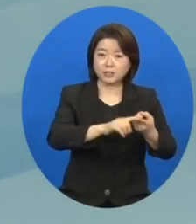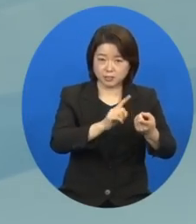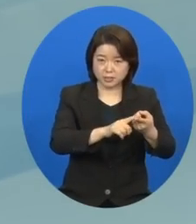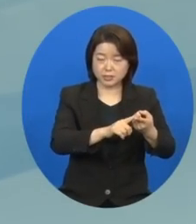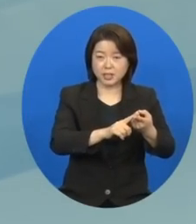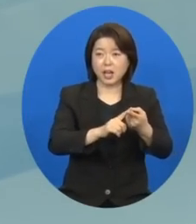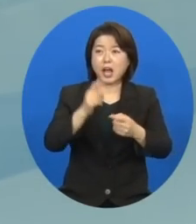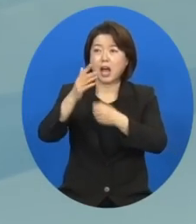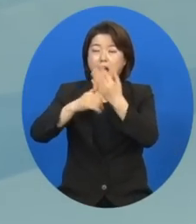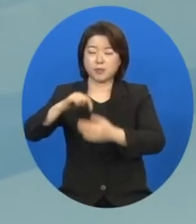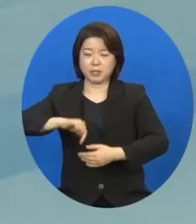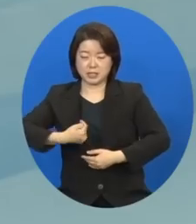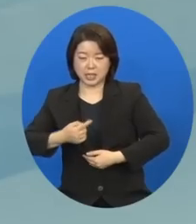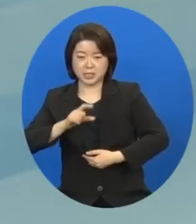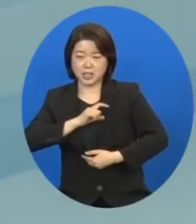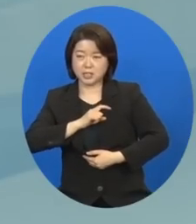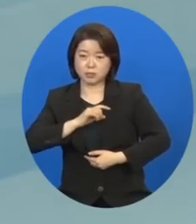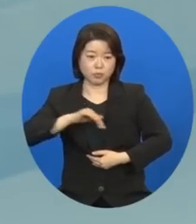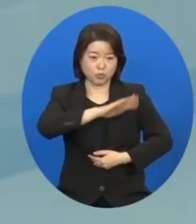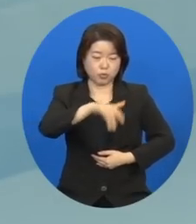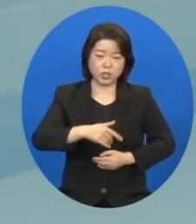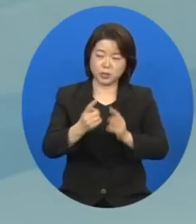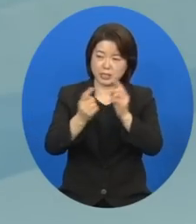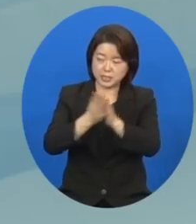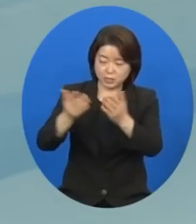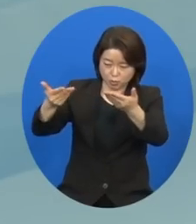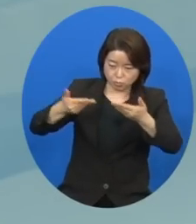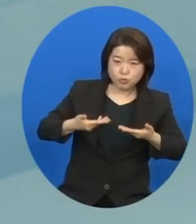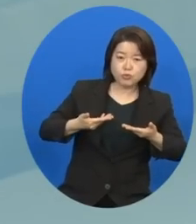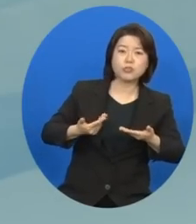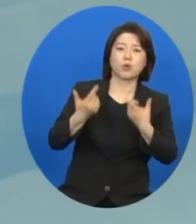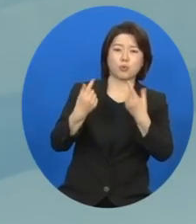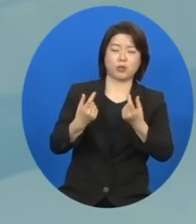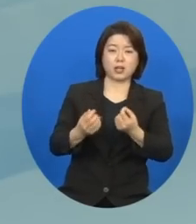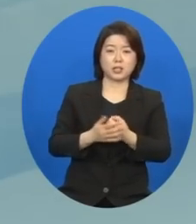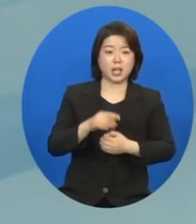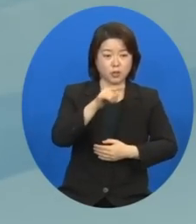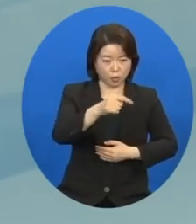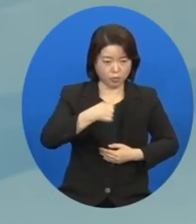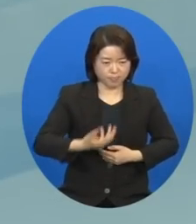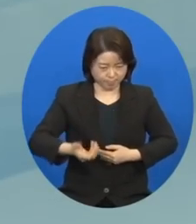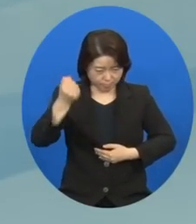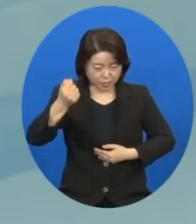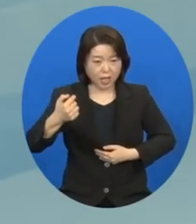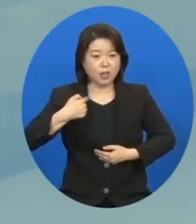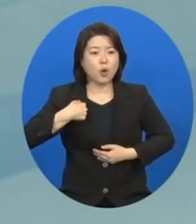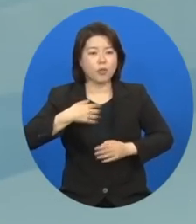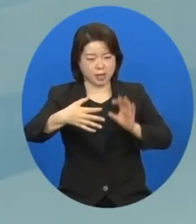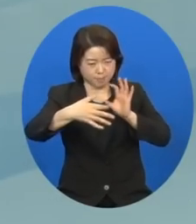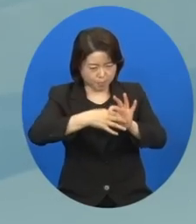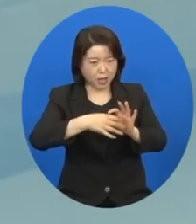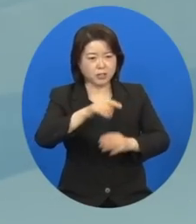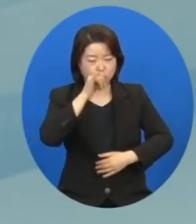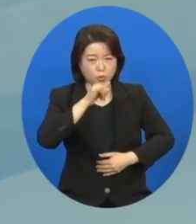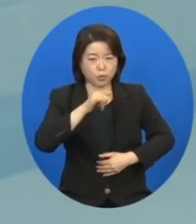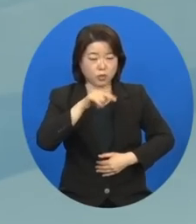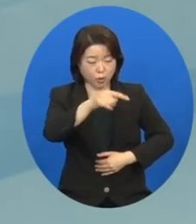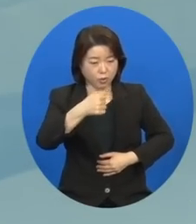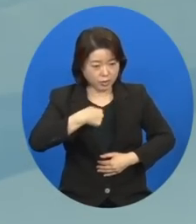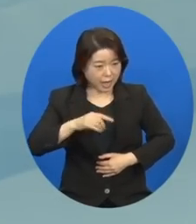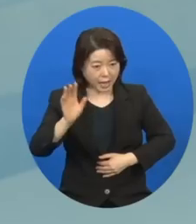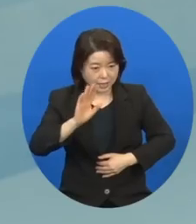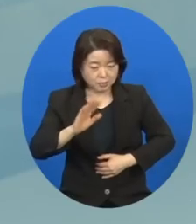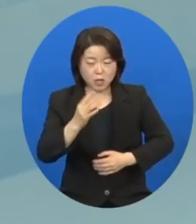하나님이 자신의 이름을 우리에게 친히 새겨주셨다는 뜻이죠. 너는 내 거야. 너는 내게 속해 있어. 너는 나 아니면 설명이